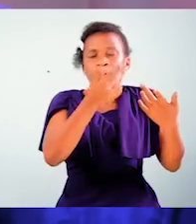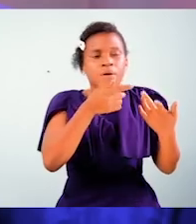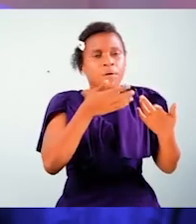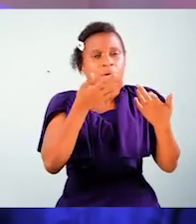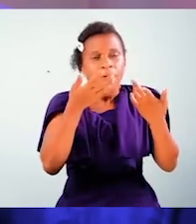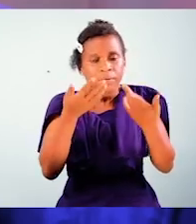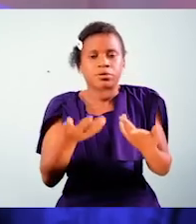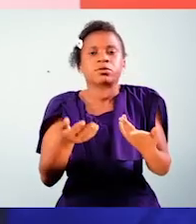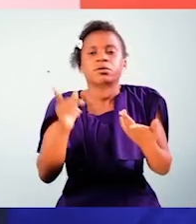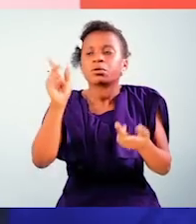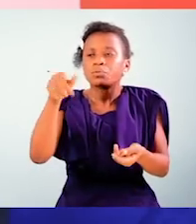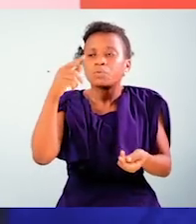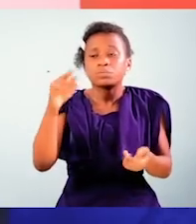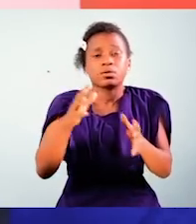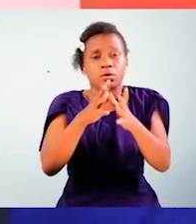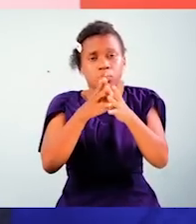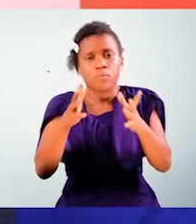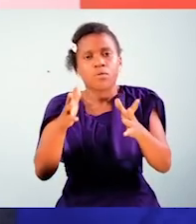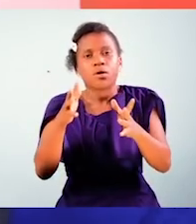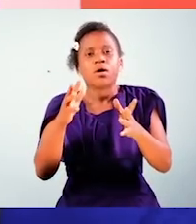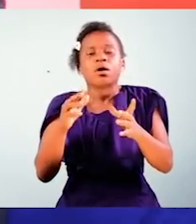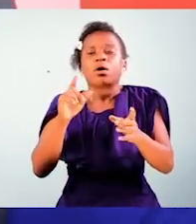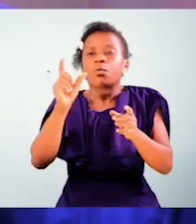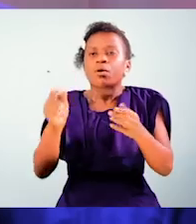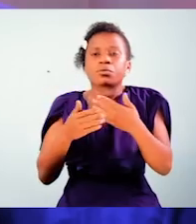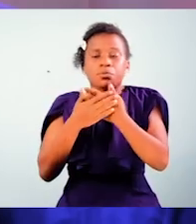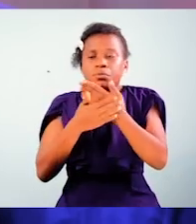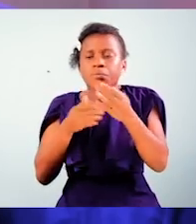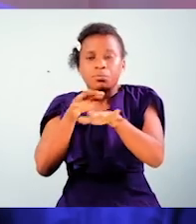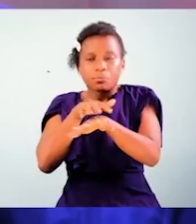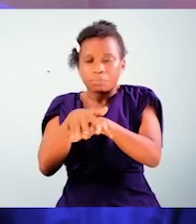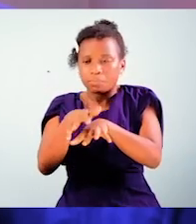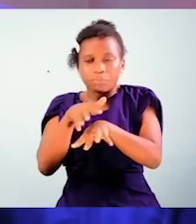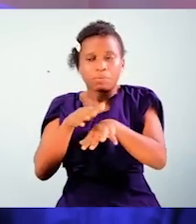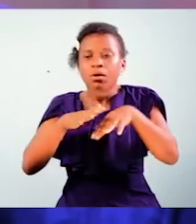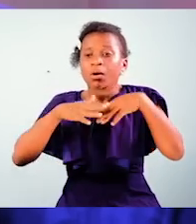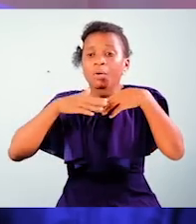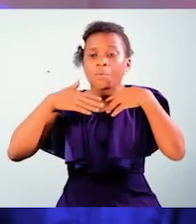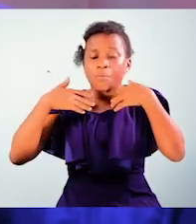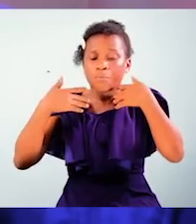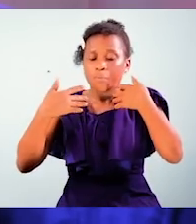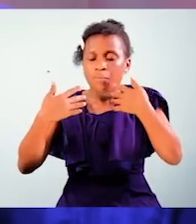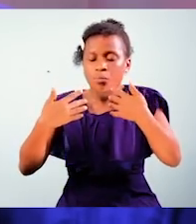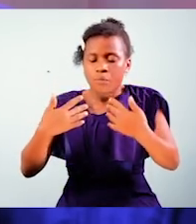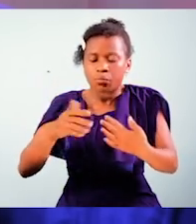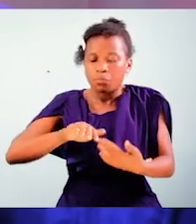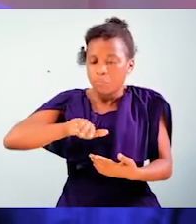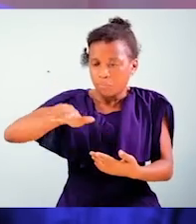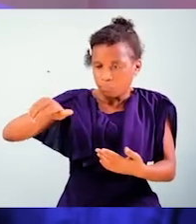na Watanzania, wananchi wengi sana wameelezea. Uwezi kukuta fedha zimeibiwa na mtu aliyeiba